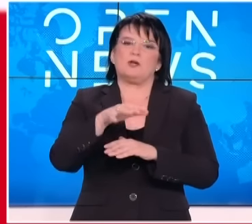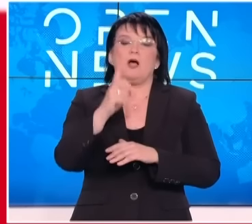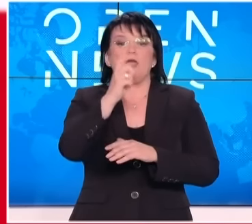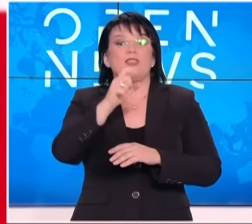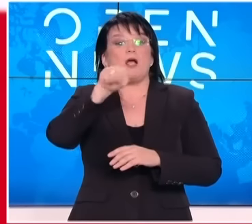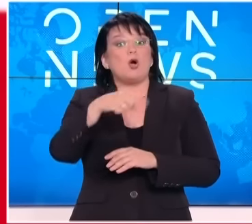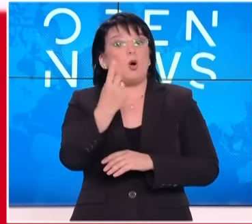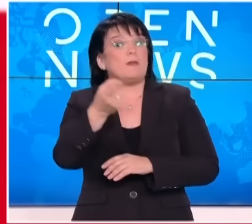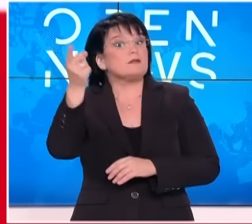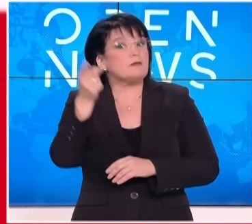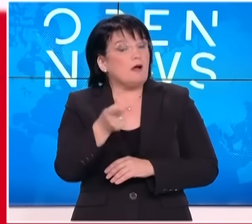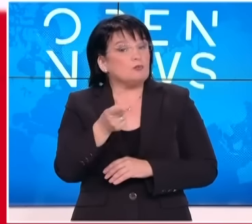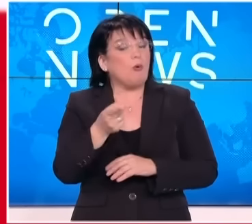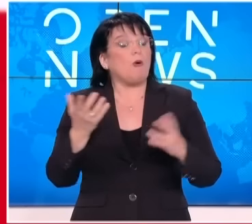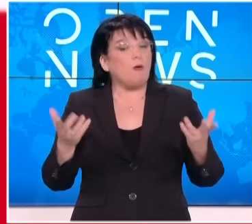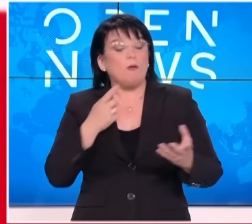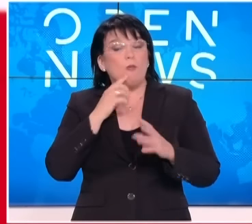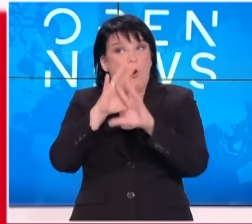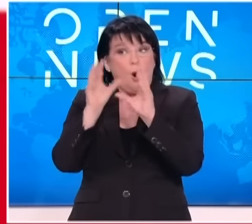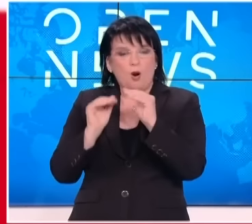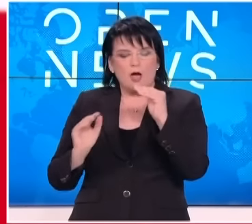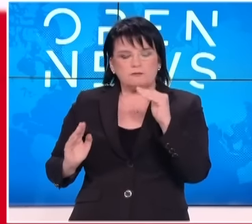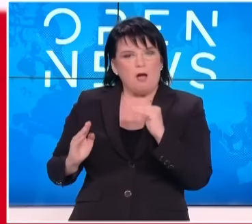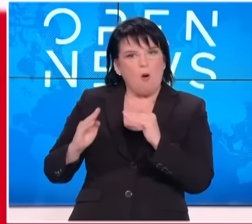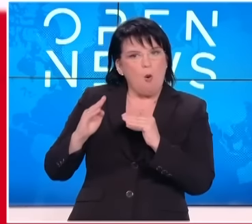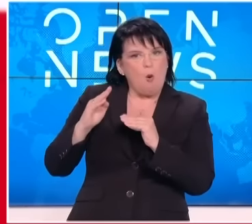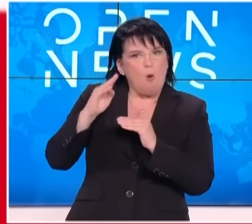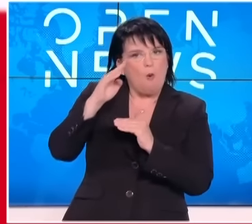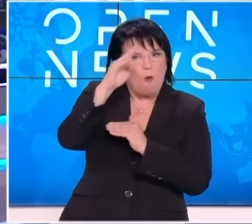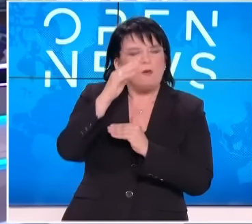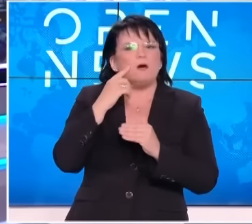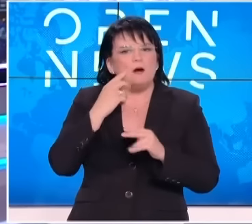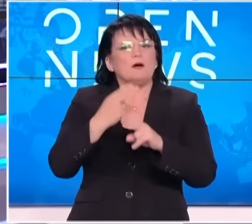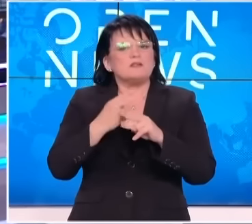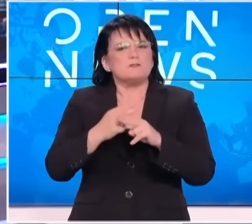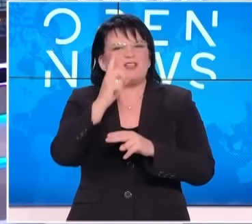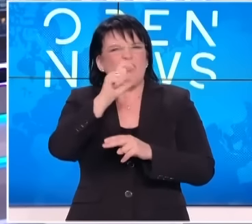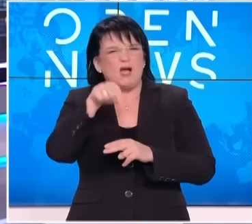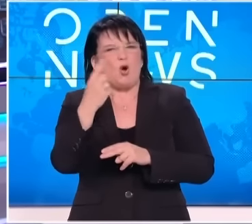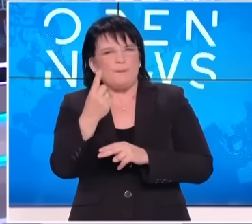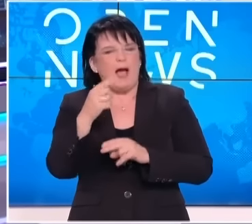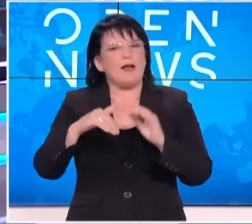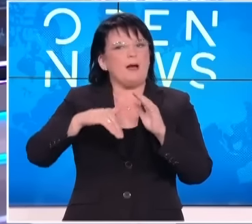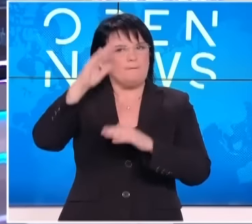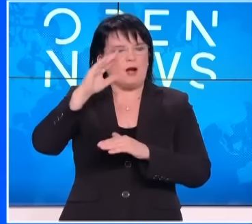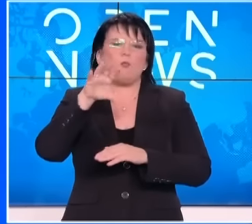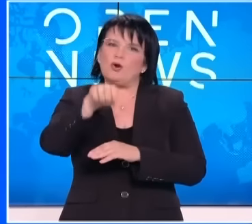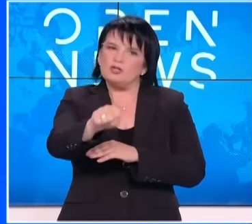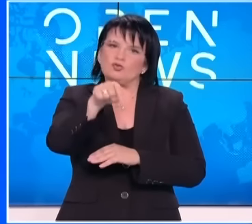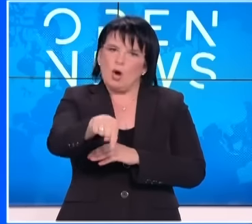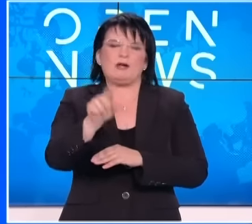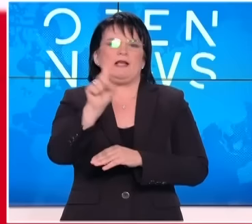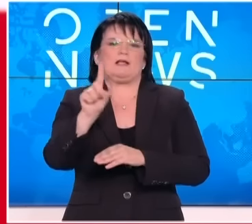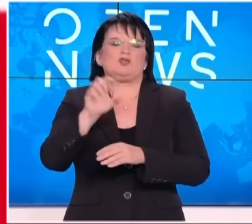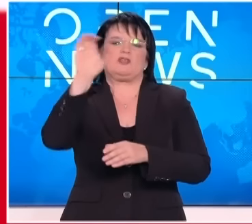το 10,1% εμείς λέμε αυτή η ανοδική πορεία όλους αυτος τους δκτες και αυτή την